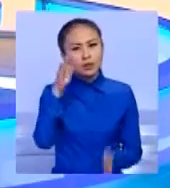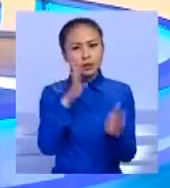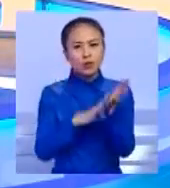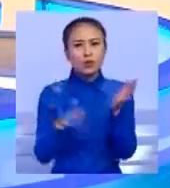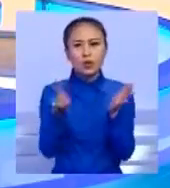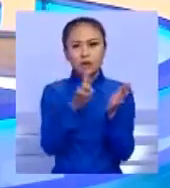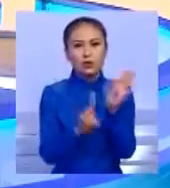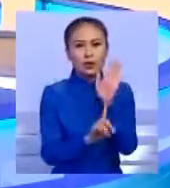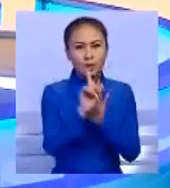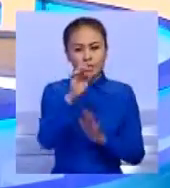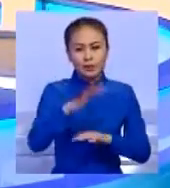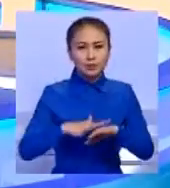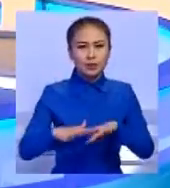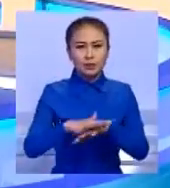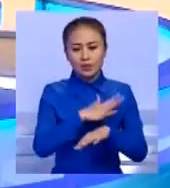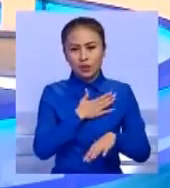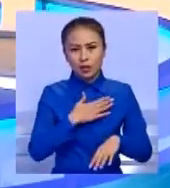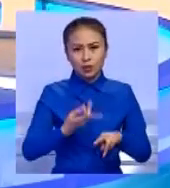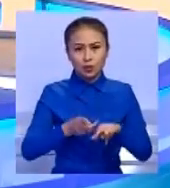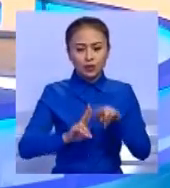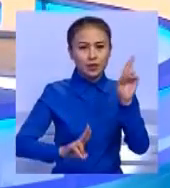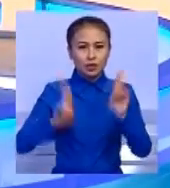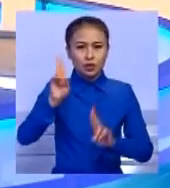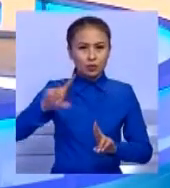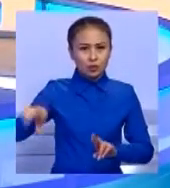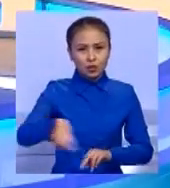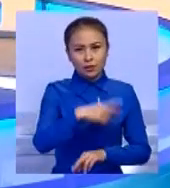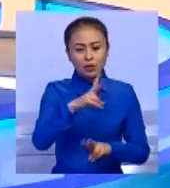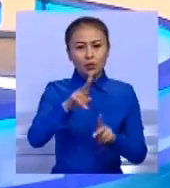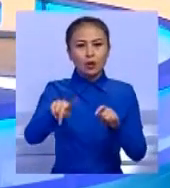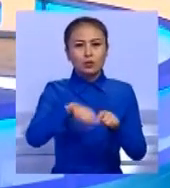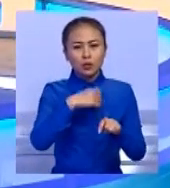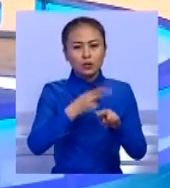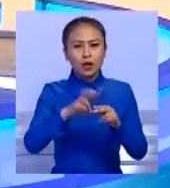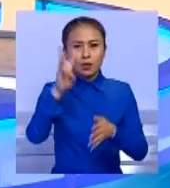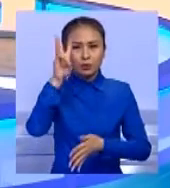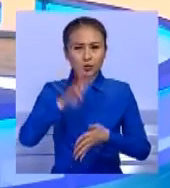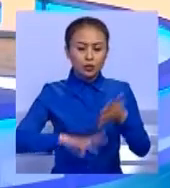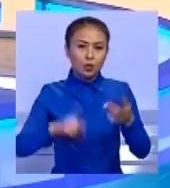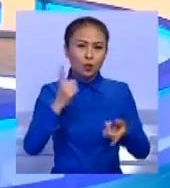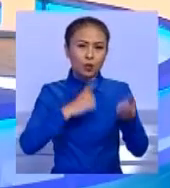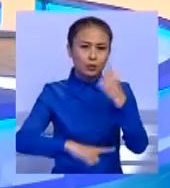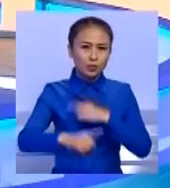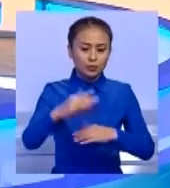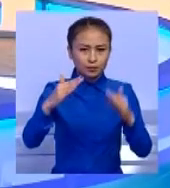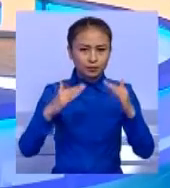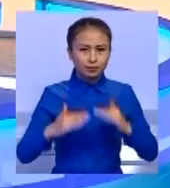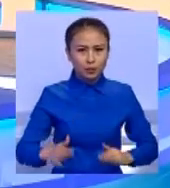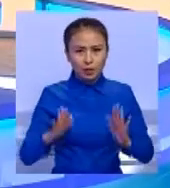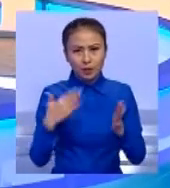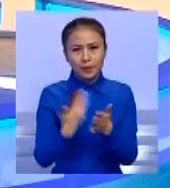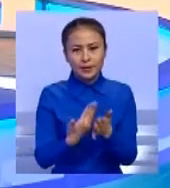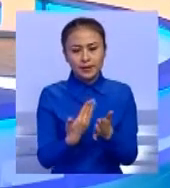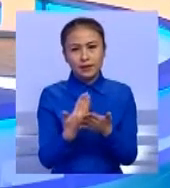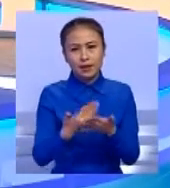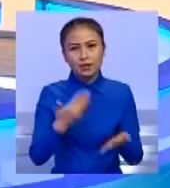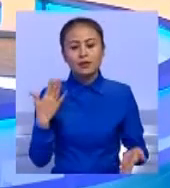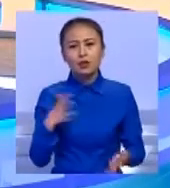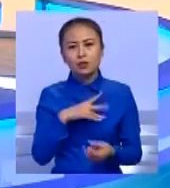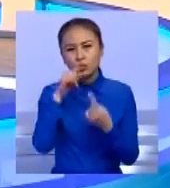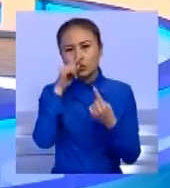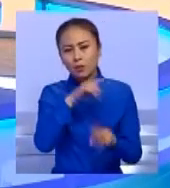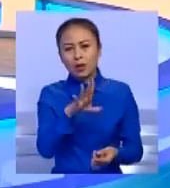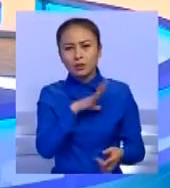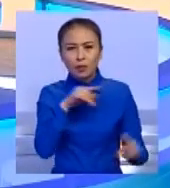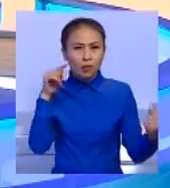Ертең, яғни 9 қаңтардан бастап, елімізде жол ережесін бұзғандарға салынатын айыппұл көлемі төмендетіледі. Мәселен, бұған дейін қарсы